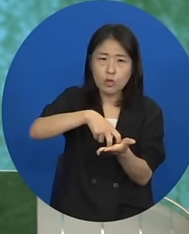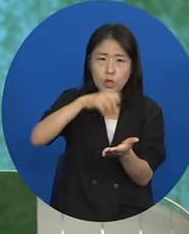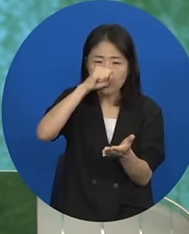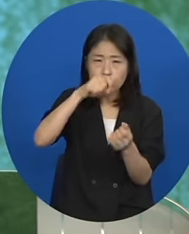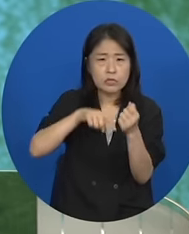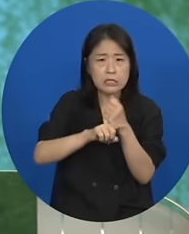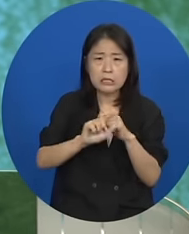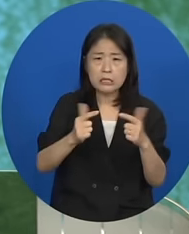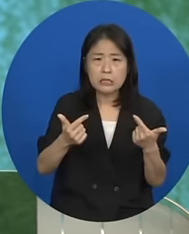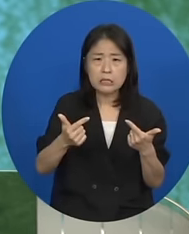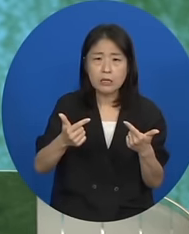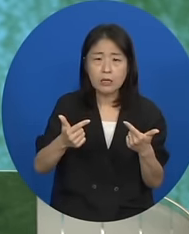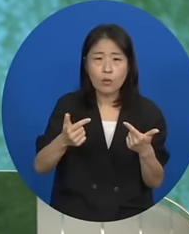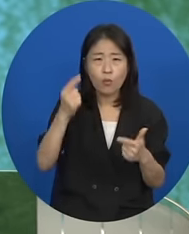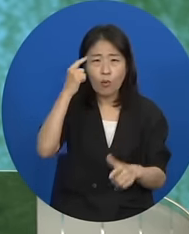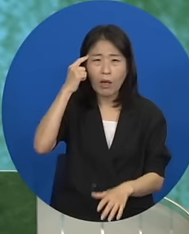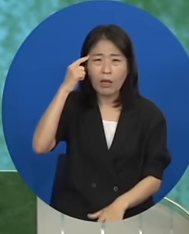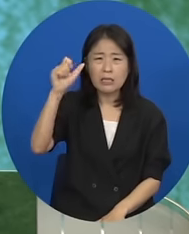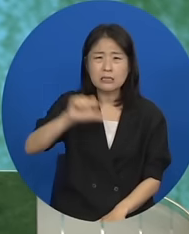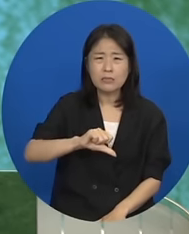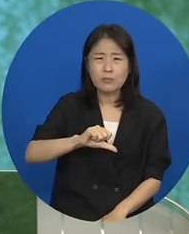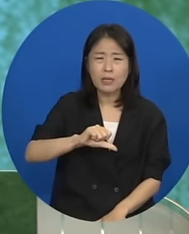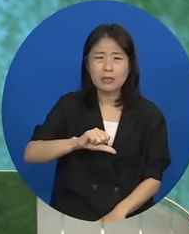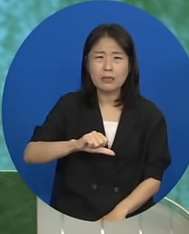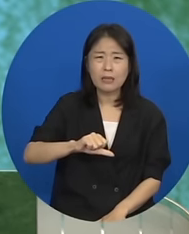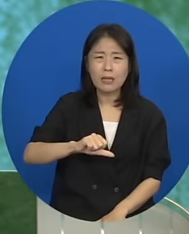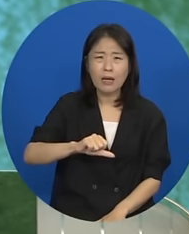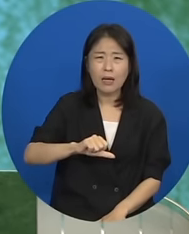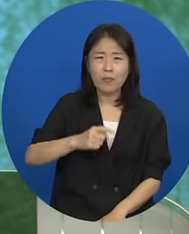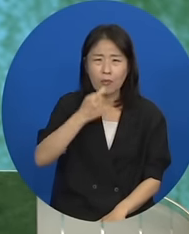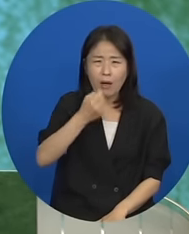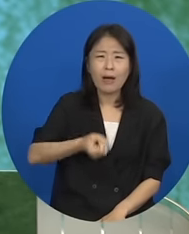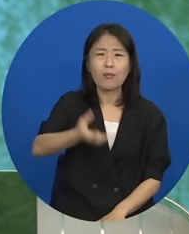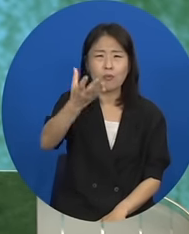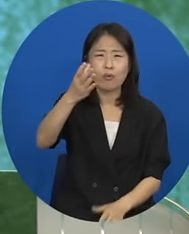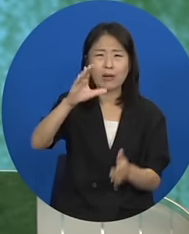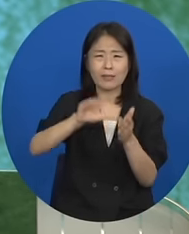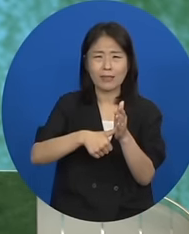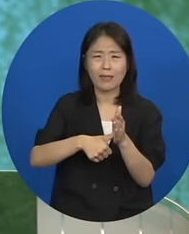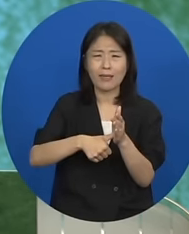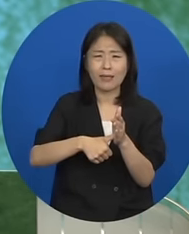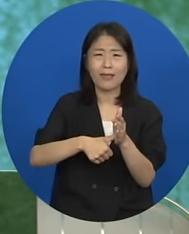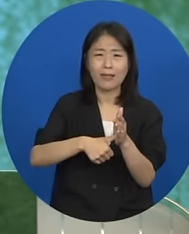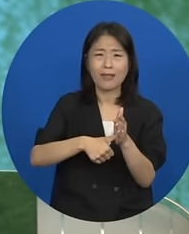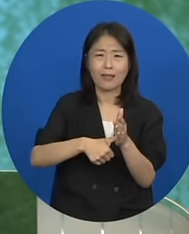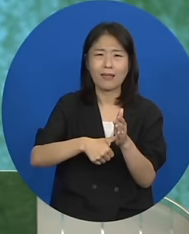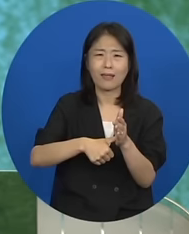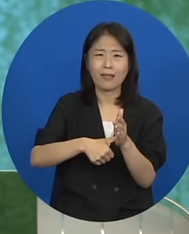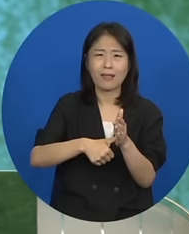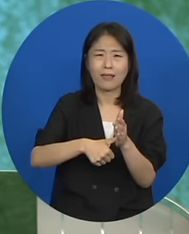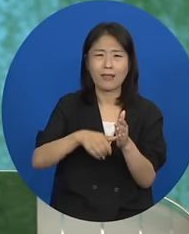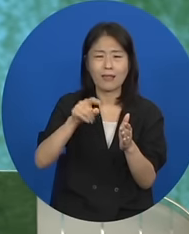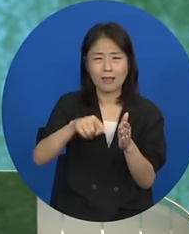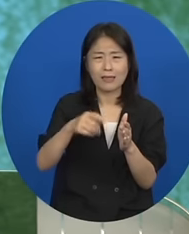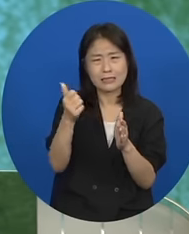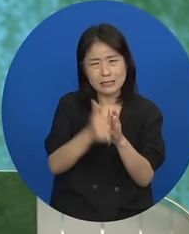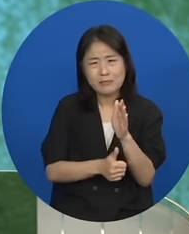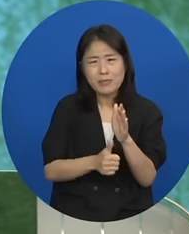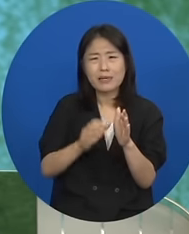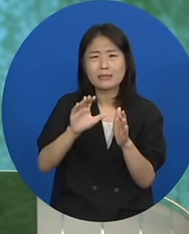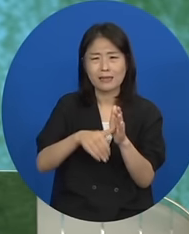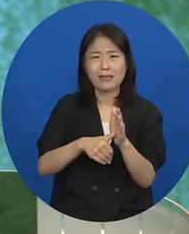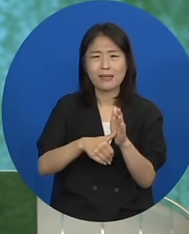졌다 실패했다 항복할 때 이렇게 무릎을 잖아요 좋은 의미가 별로 아닌데 이상하게